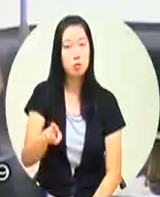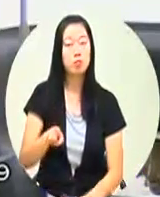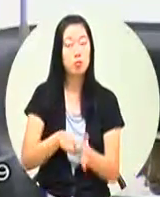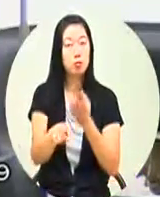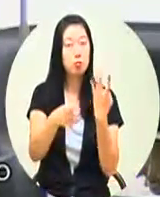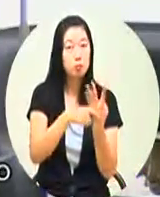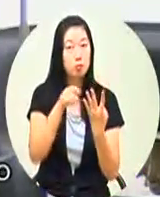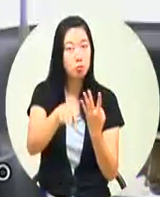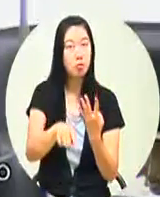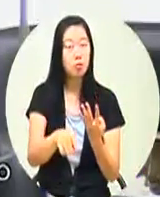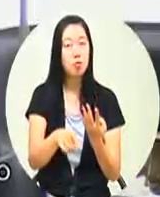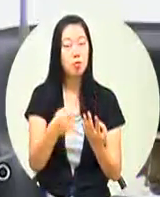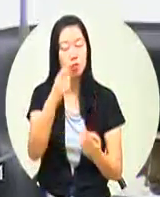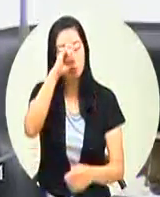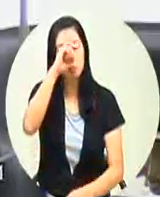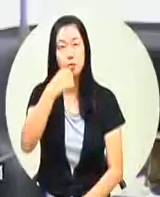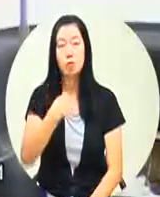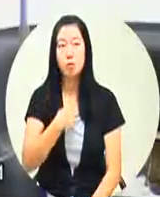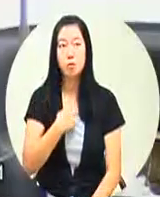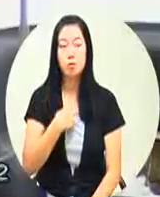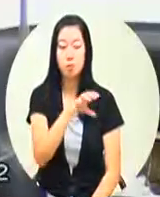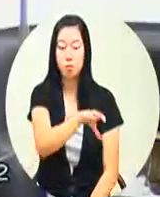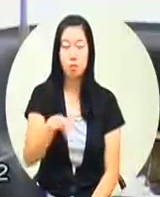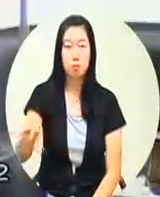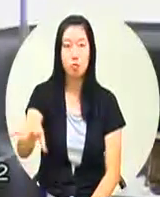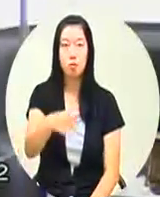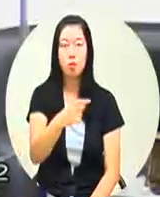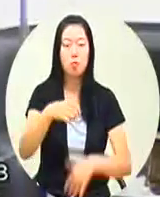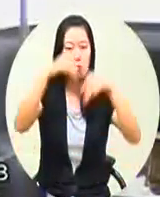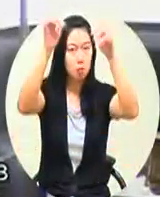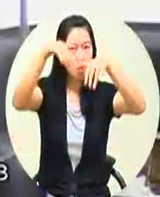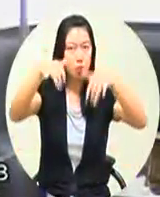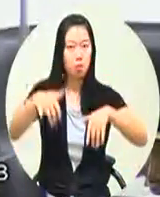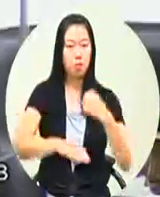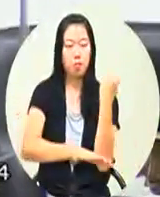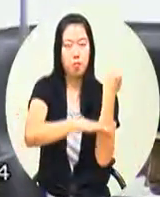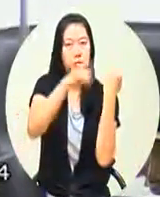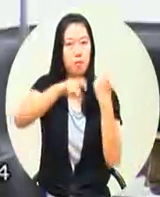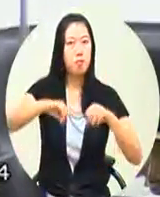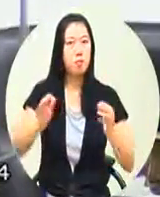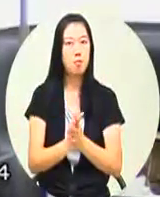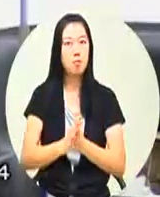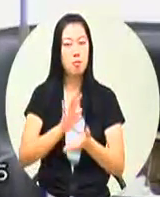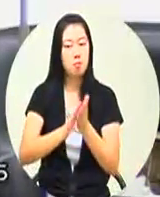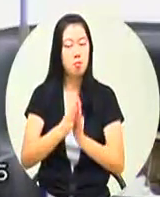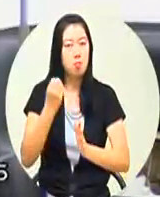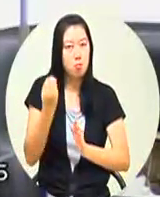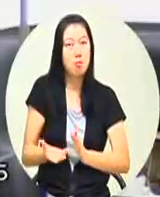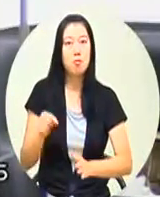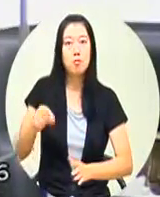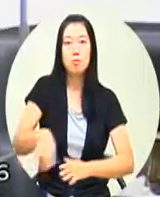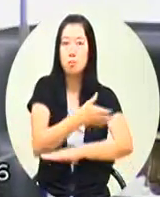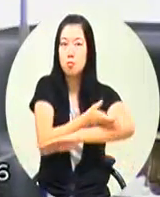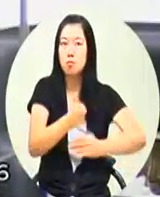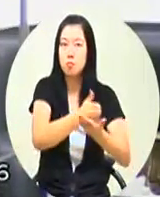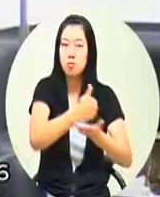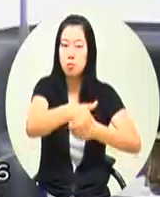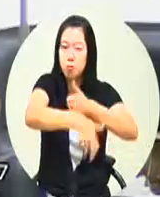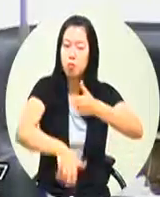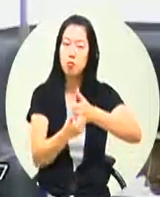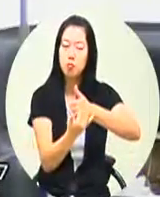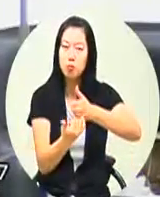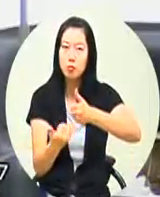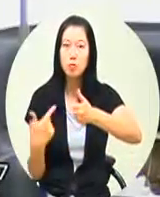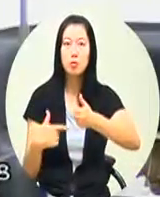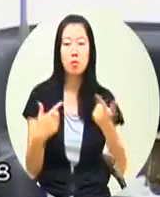讲，每一个地方如果有强降水淹水，您可以去重新检讨它的排水系统，好、哦、是